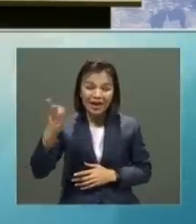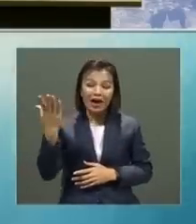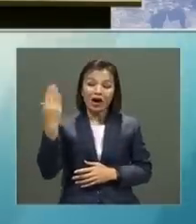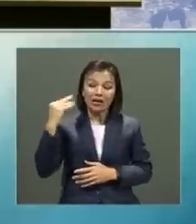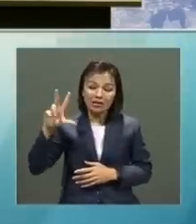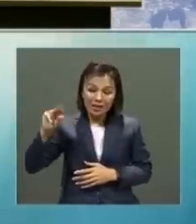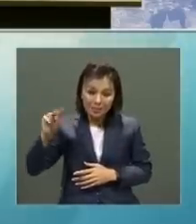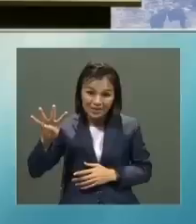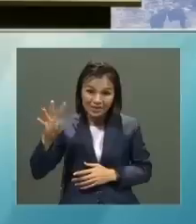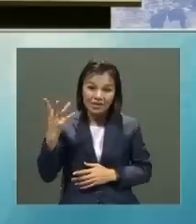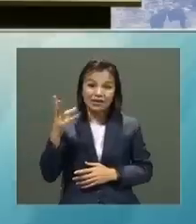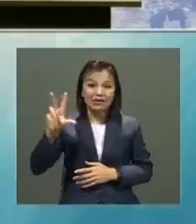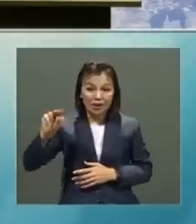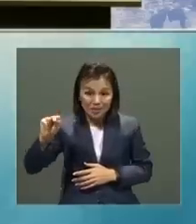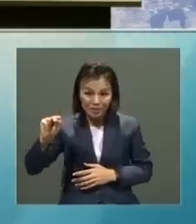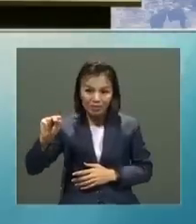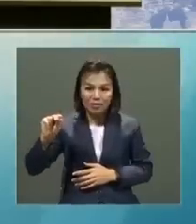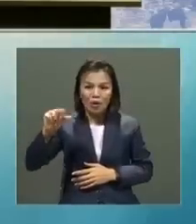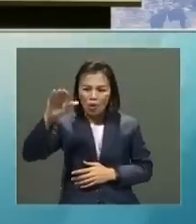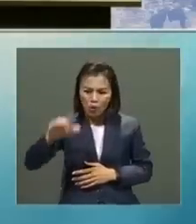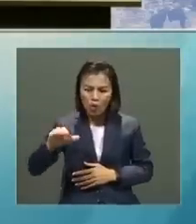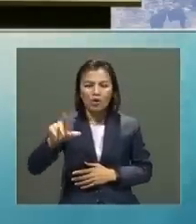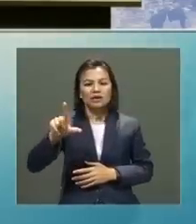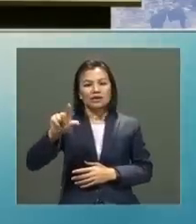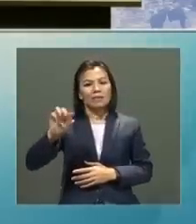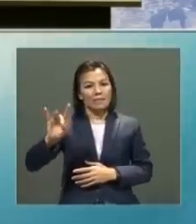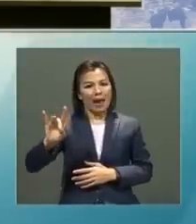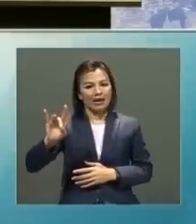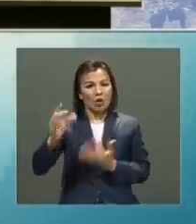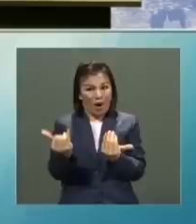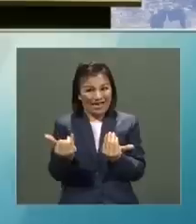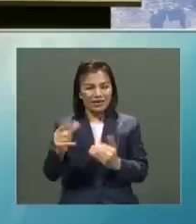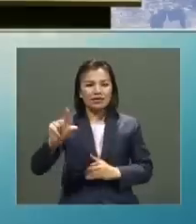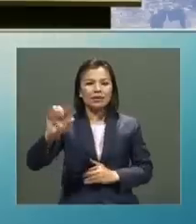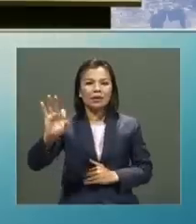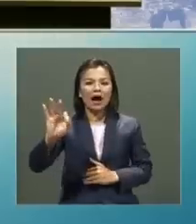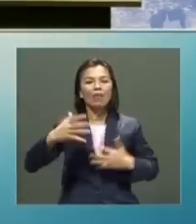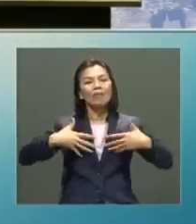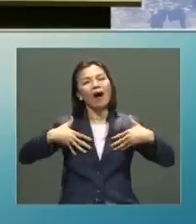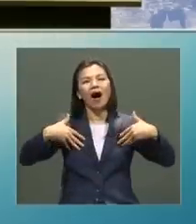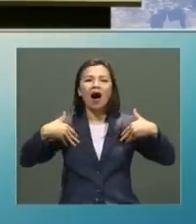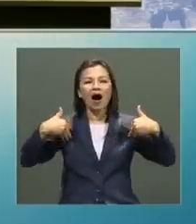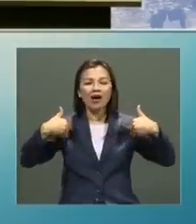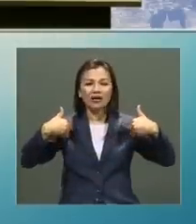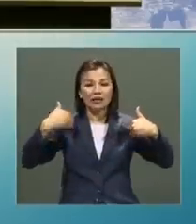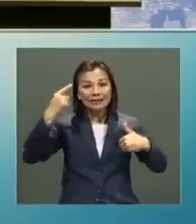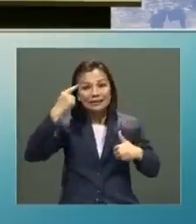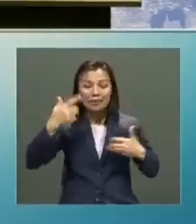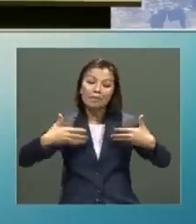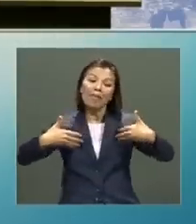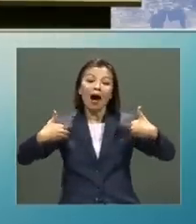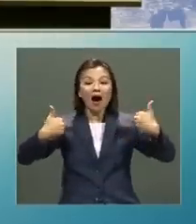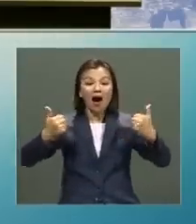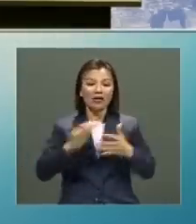ถ้าเกิดตัวเล็กต่ำสุดที่เราเคยทำได้แค่ 28วันที่ 29หลายคนบอกสบายใจเพราะฉะนั้นฉันก็ผ่อน